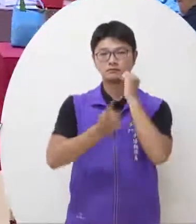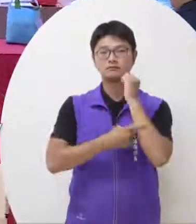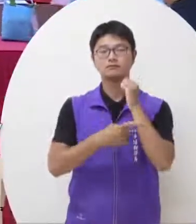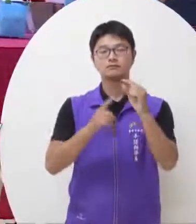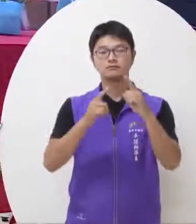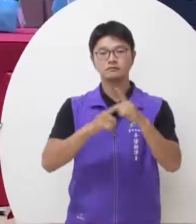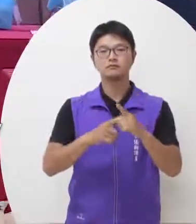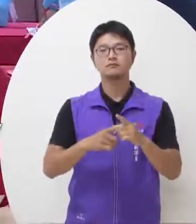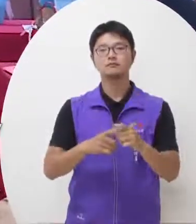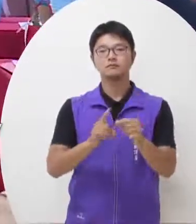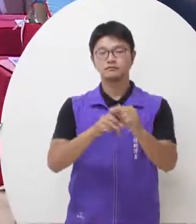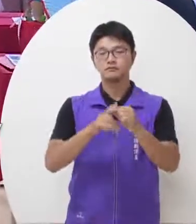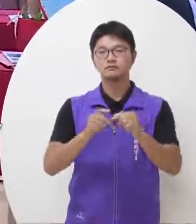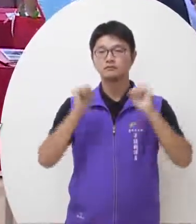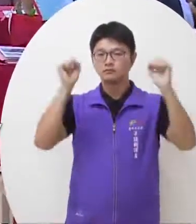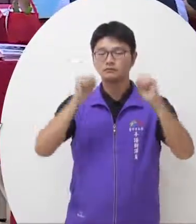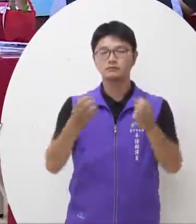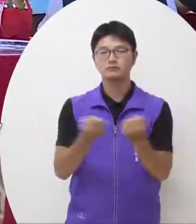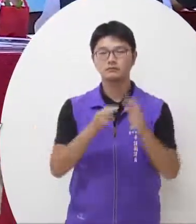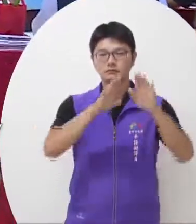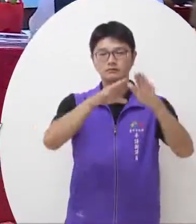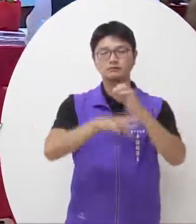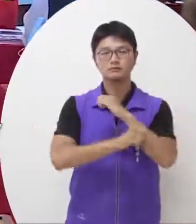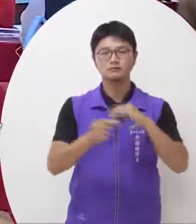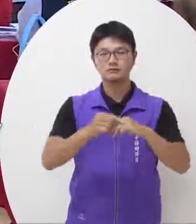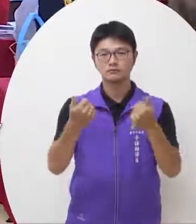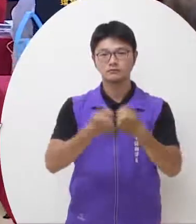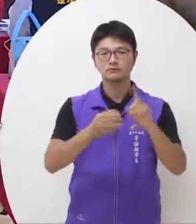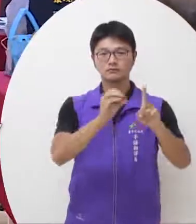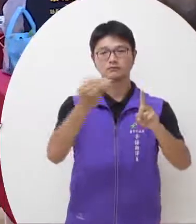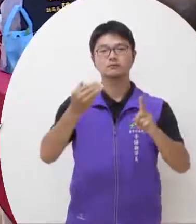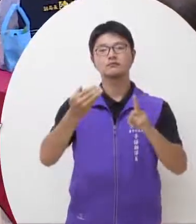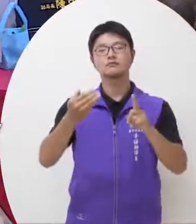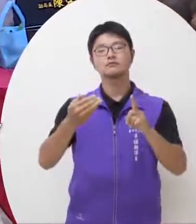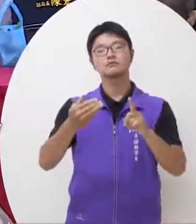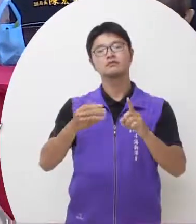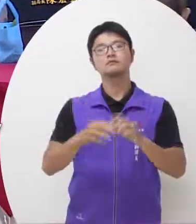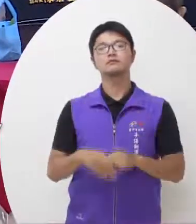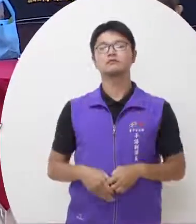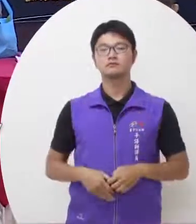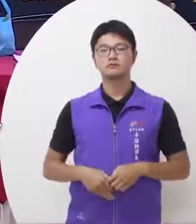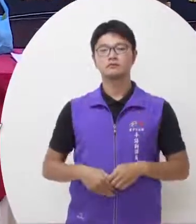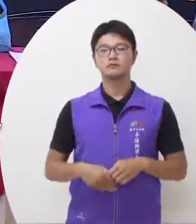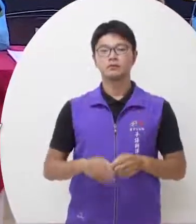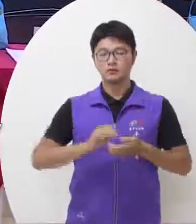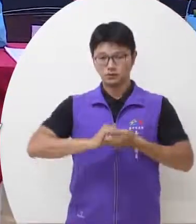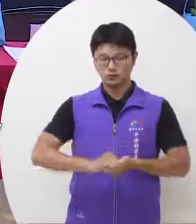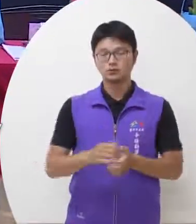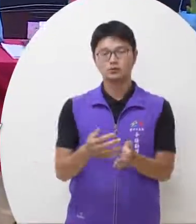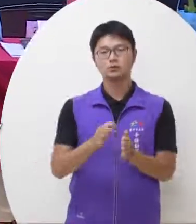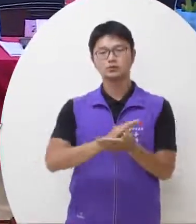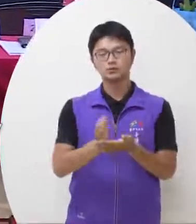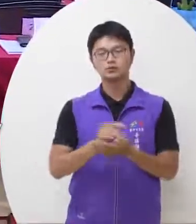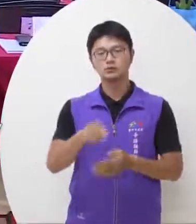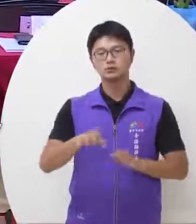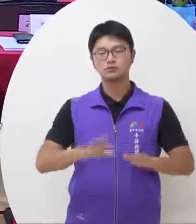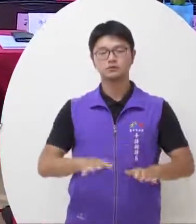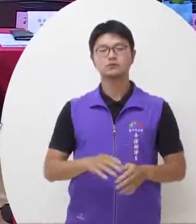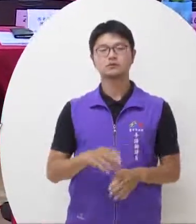展体育教育基金会107年度决算书一份进行审议，请教育局说